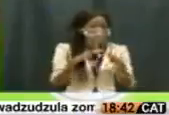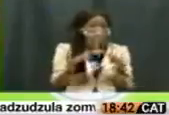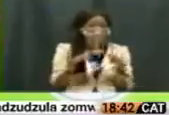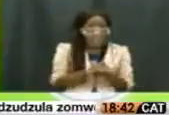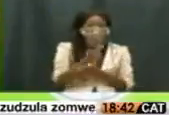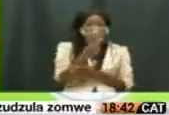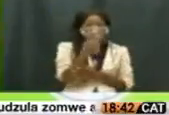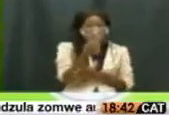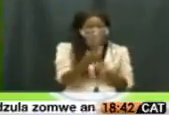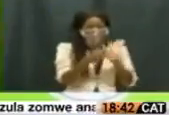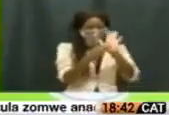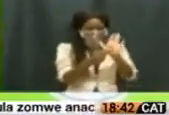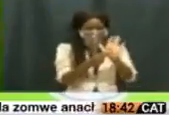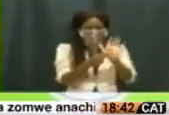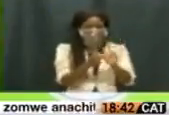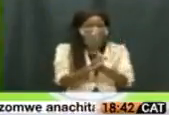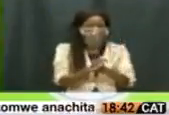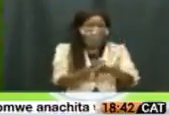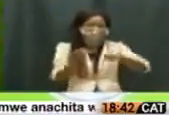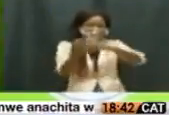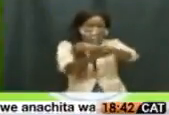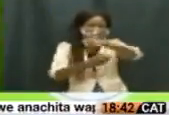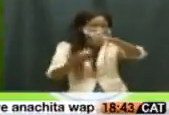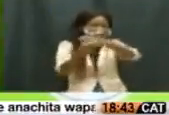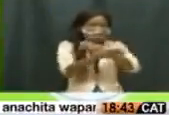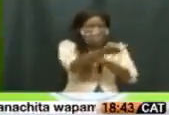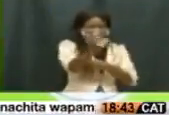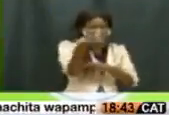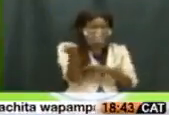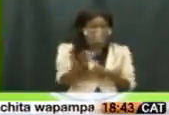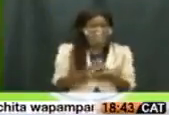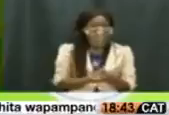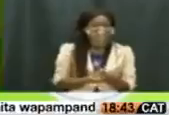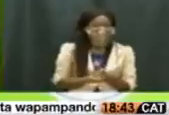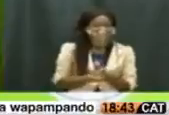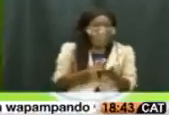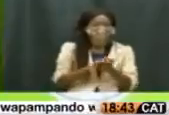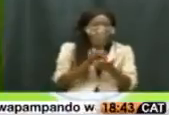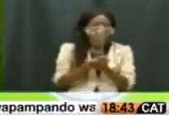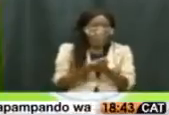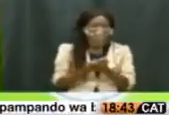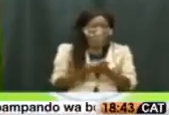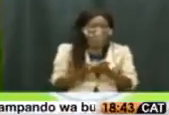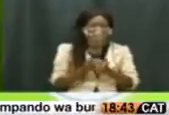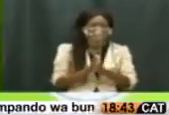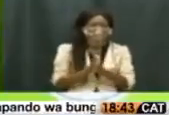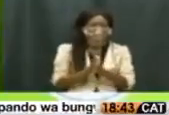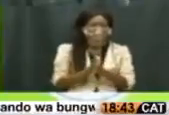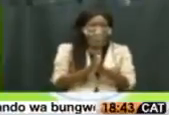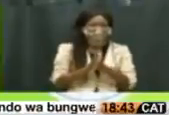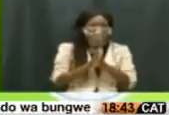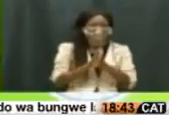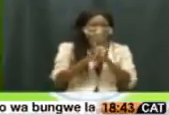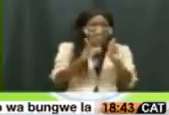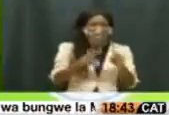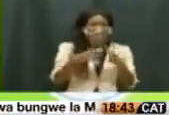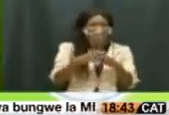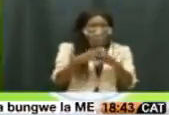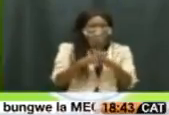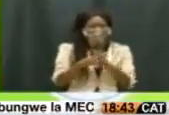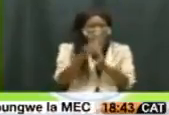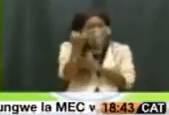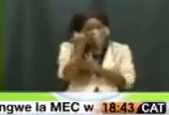machisanzo mamizi poti mwina mwake makesi ambiri amene akumachitika mwina